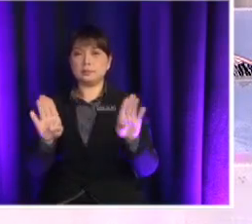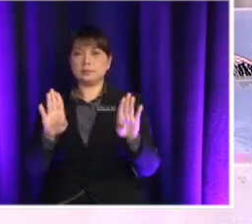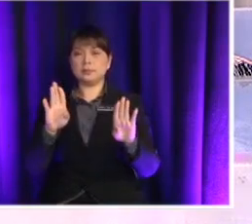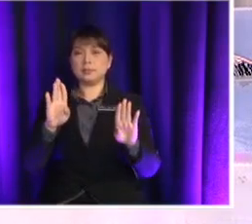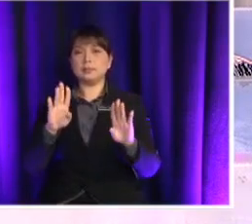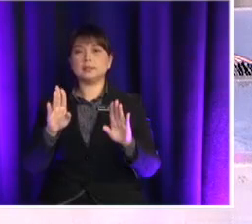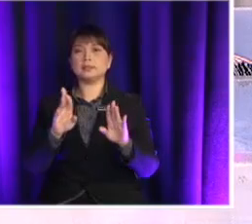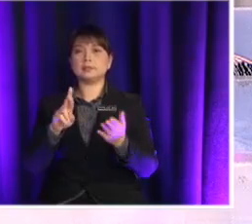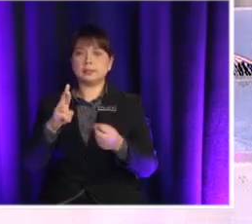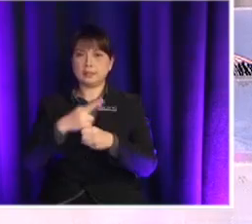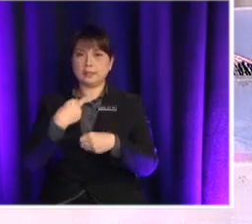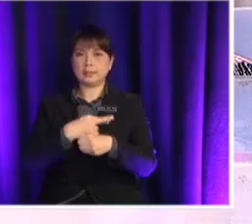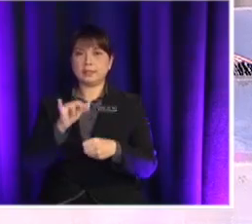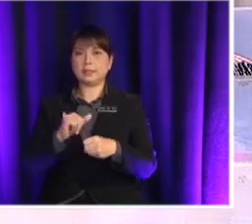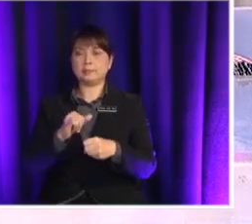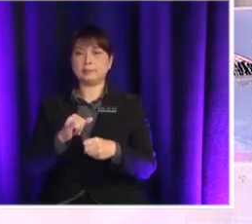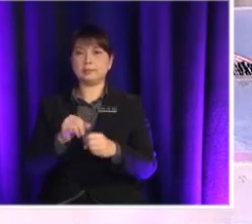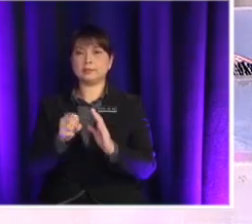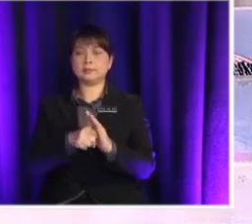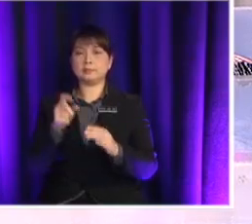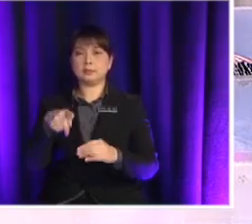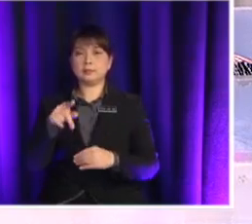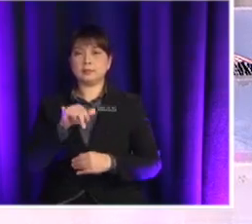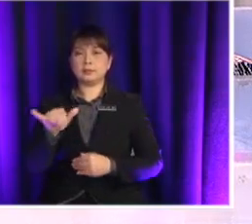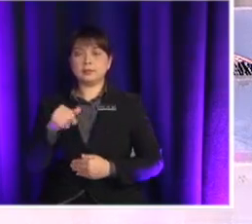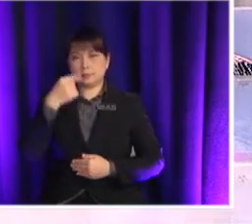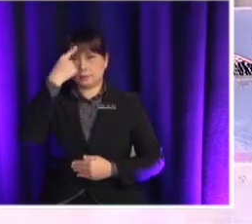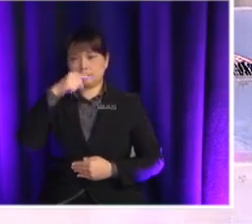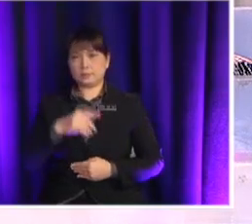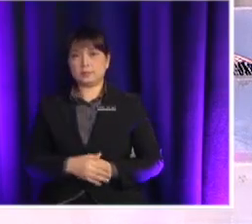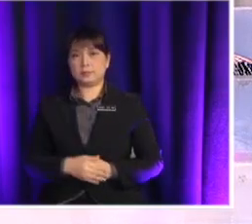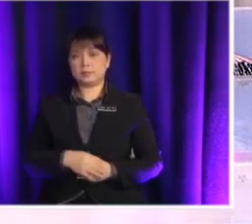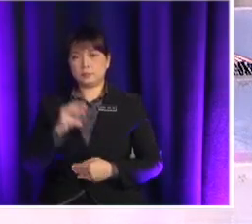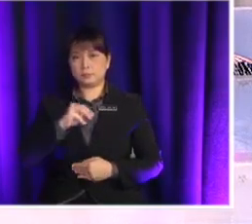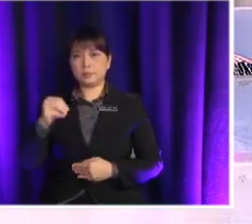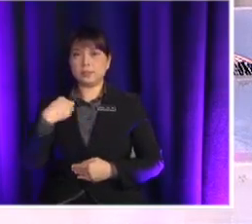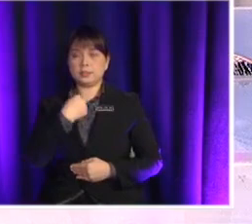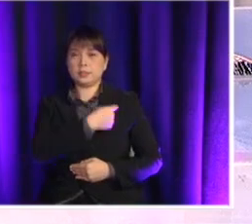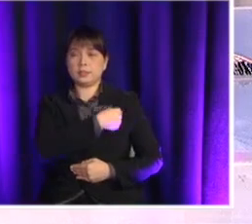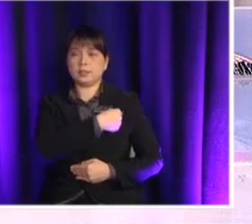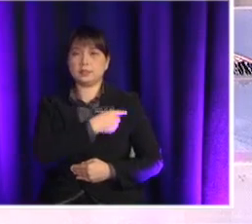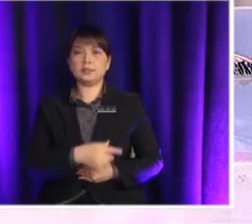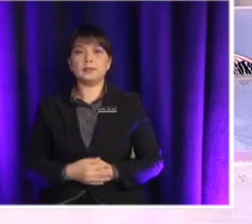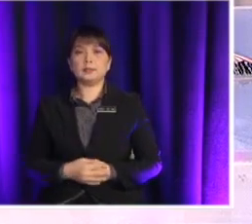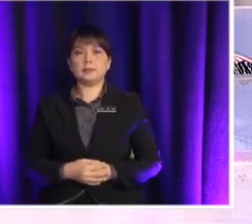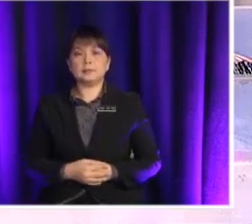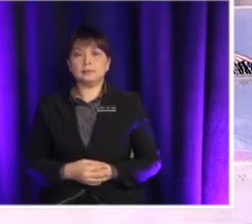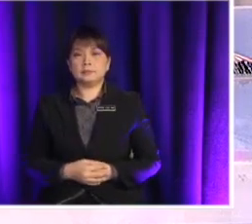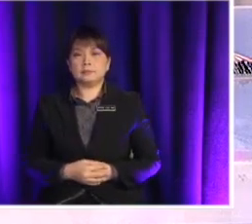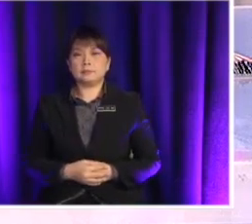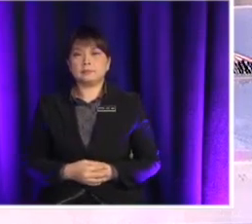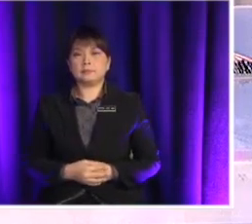kan. Okey, so yang ni terbaiklah. Cuma Okey, satu lagi Alhamdulillah. untuk murid-murid kita. Aha. Okey, murid-murid kita. Okey, ingatnya,